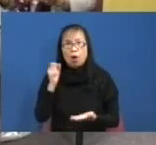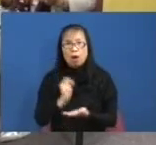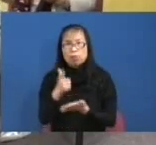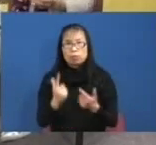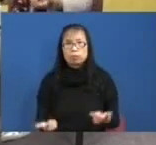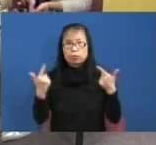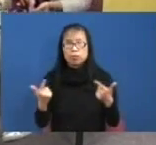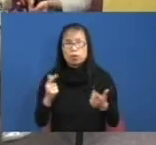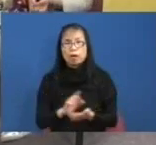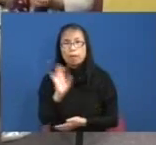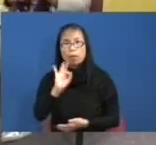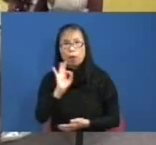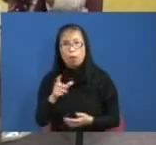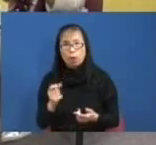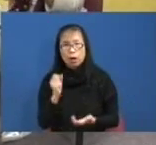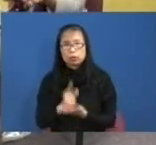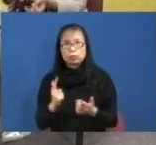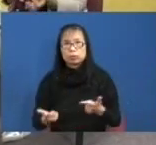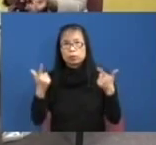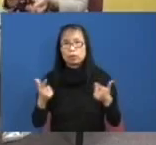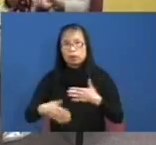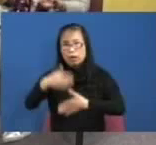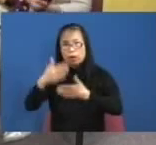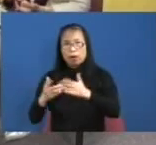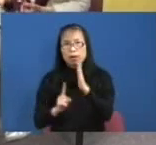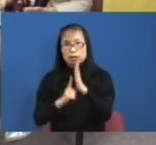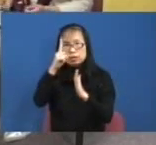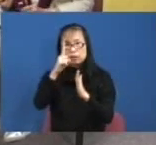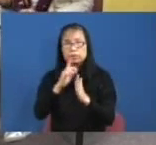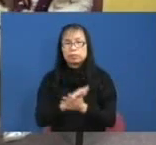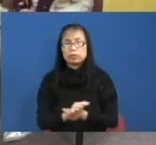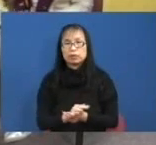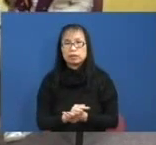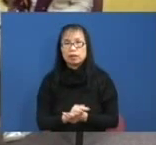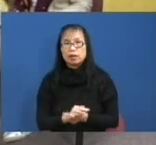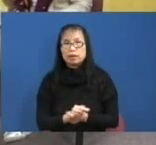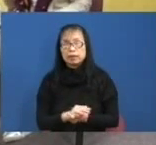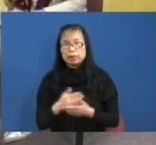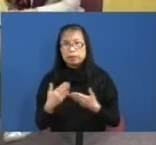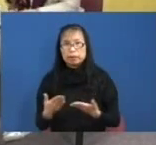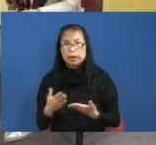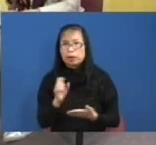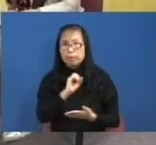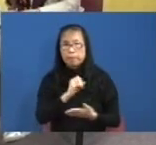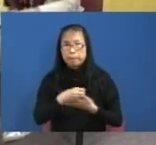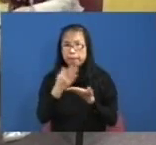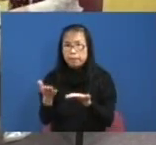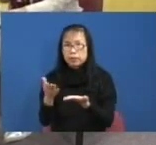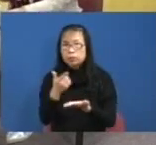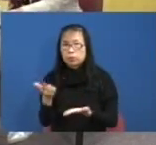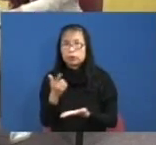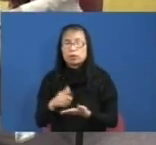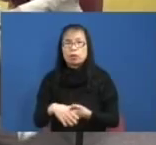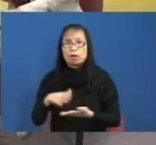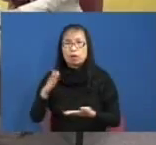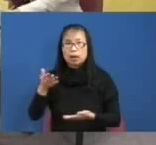實唔好淨係講通脹啊！嗱，樓價升温得咁緊要，其實遲早咧，其實而家唔係真係俾多咗我哋好多。出